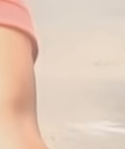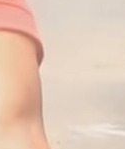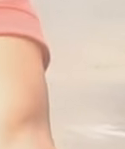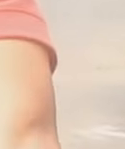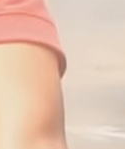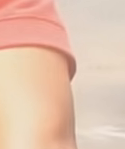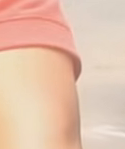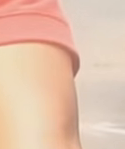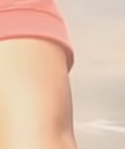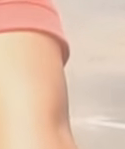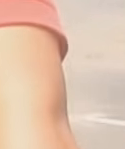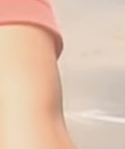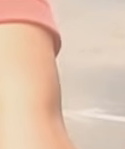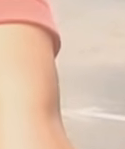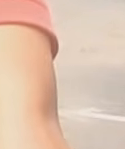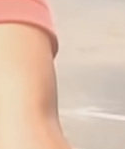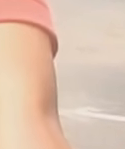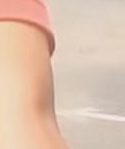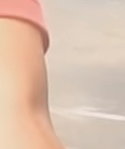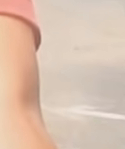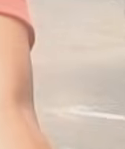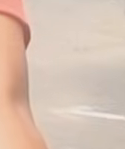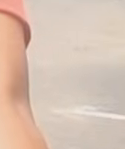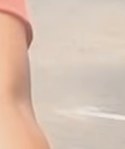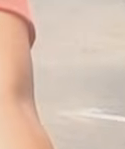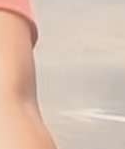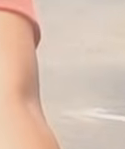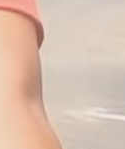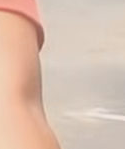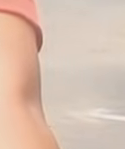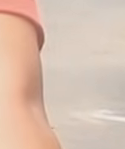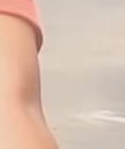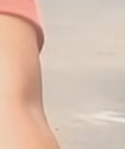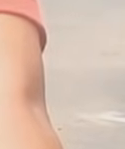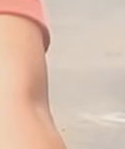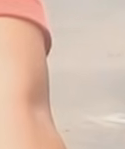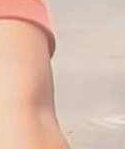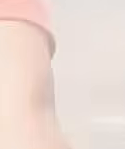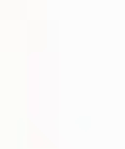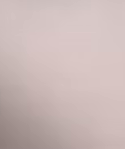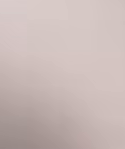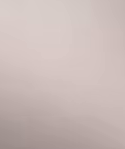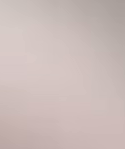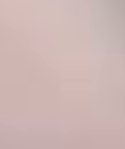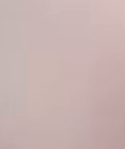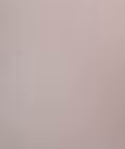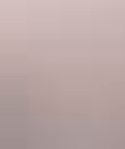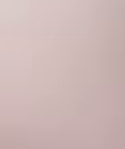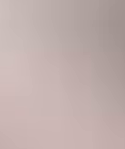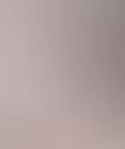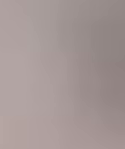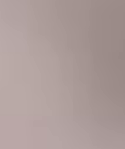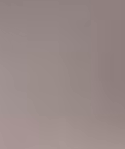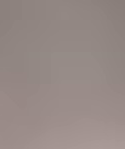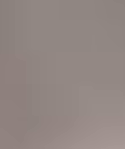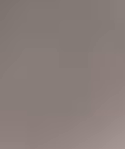itu. Dipadamkan sekitar berapa menit bang? 30 menit atau berapa? Sekitar kurang lebih 35 menit lah. Pengendara mobil mengalami luka